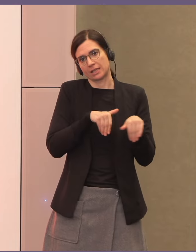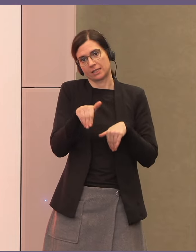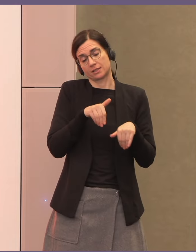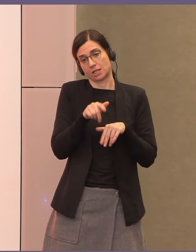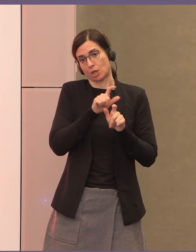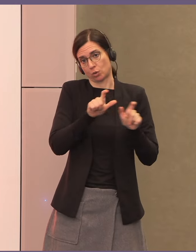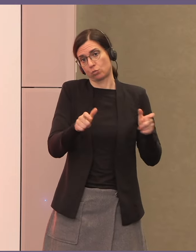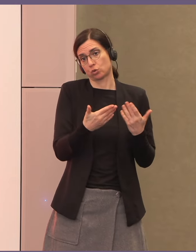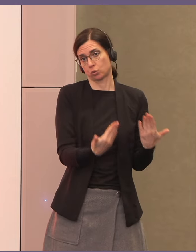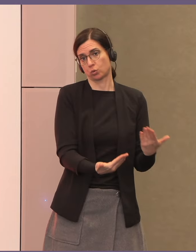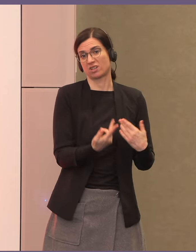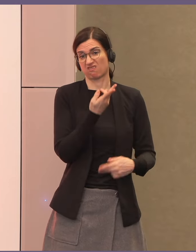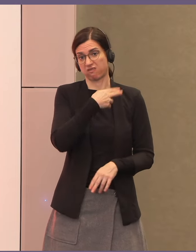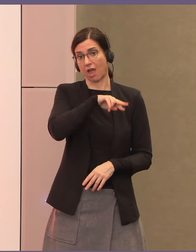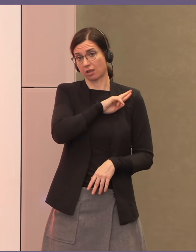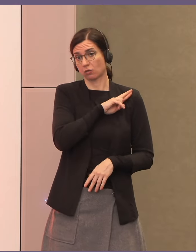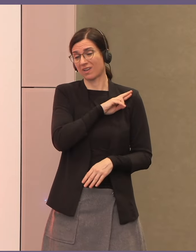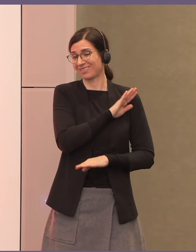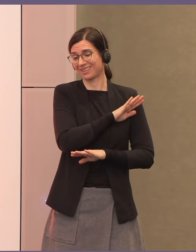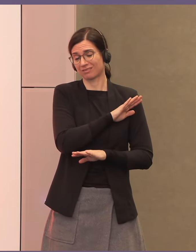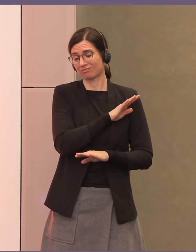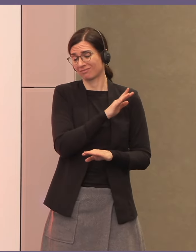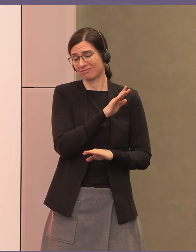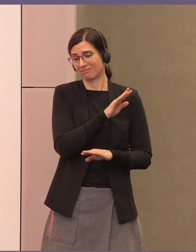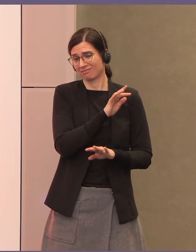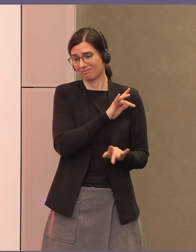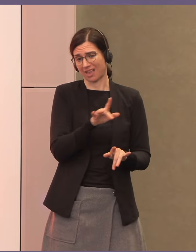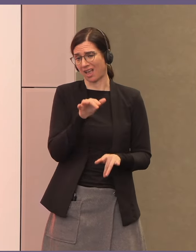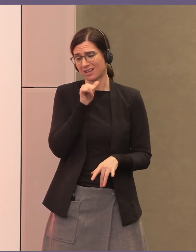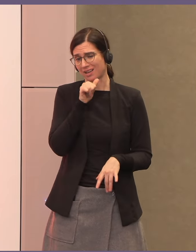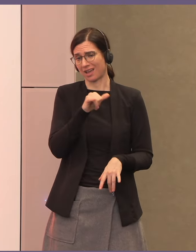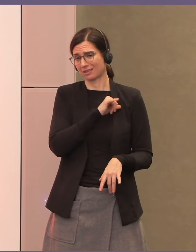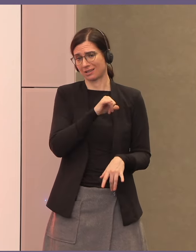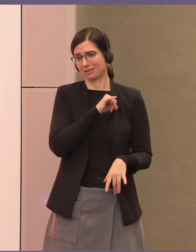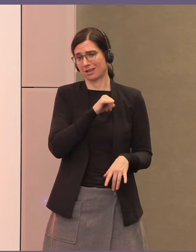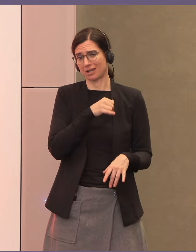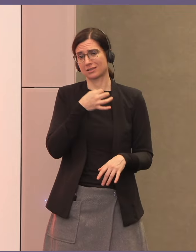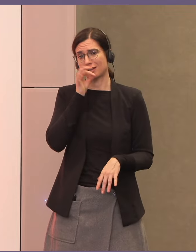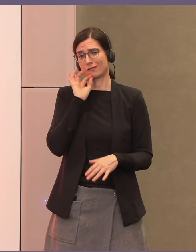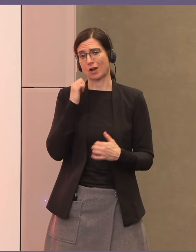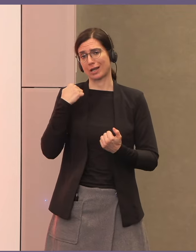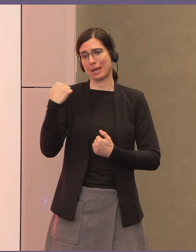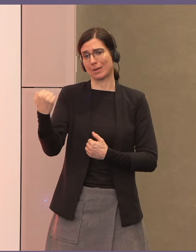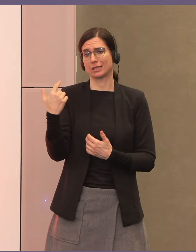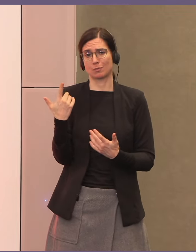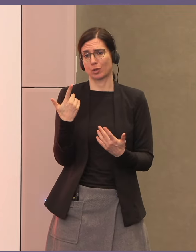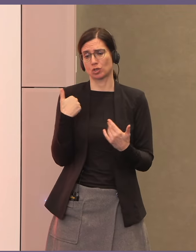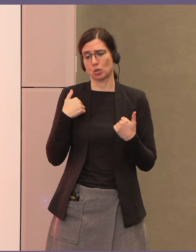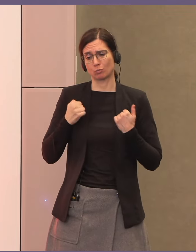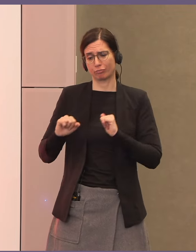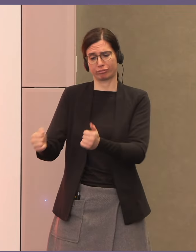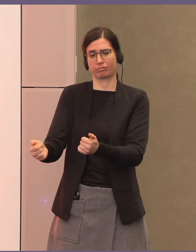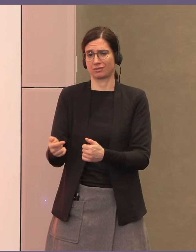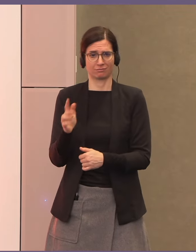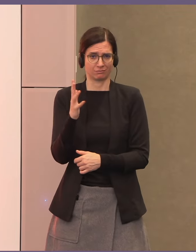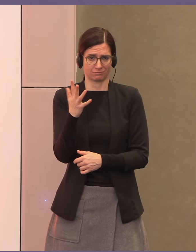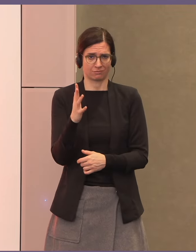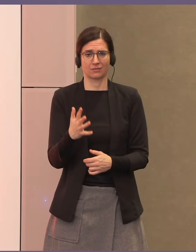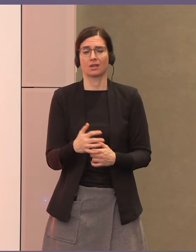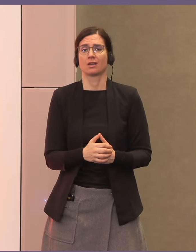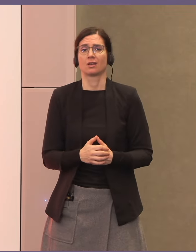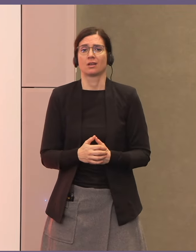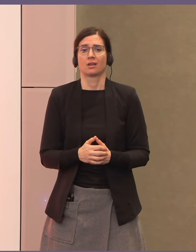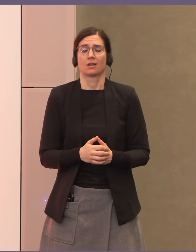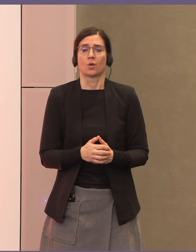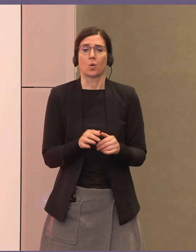Ministerium waren die Verantwortlichen alles andere als an den Emanzipationsbestrebungen der Frauen interessiert und sie war ihnen